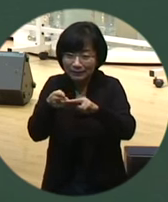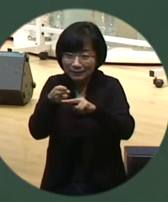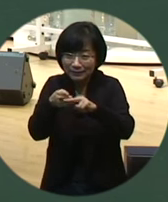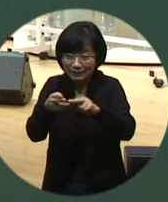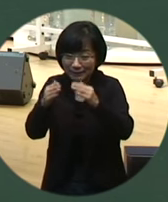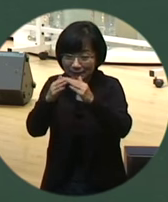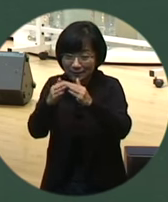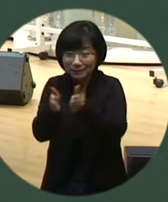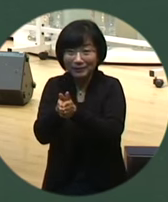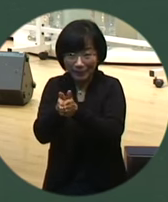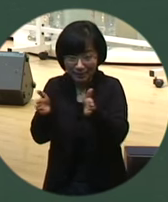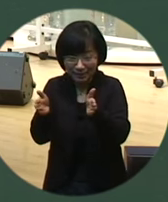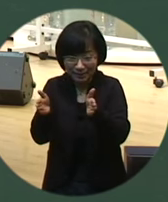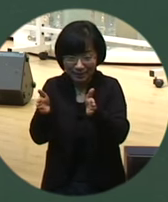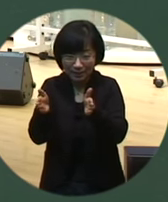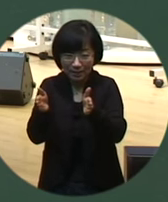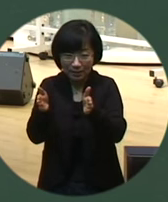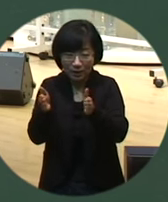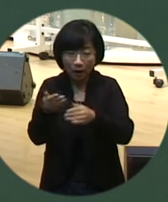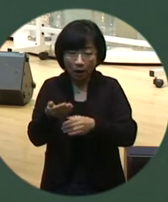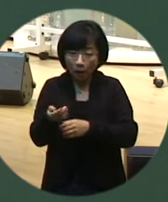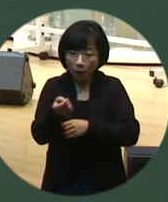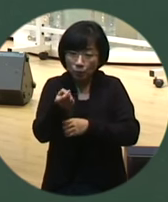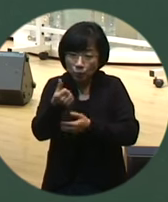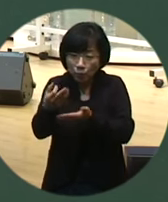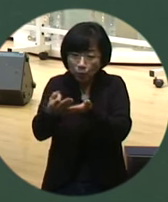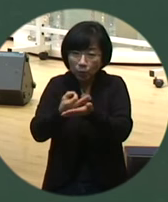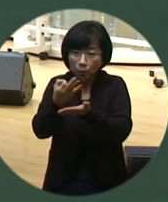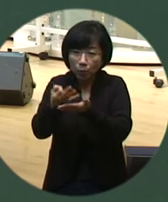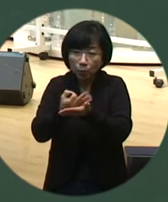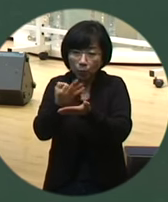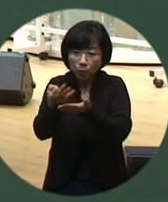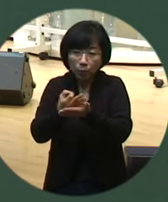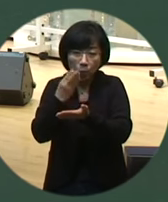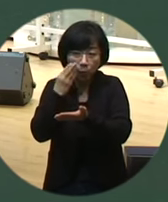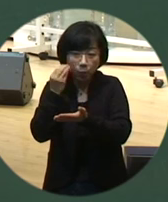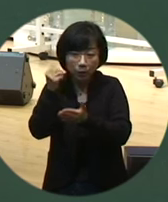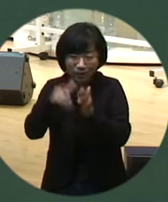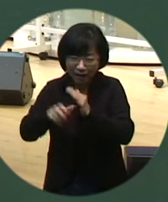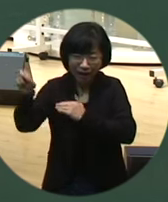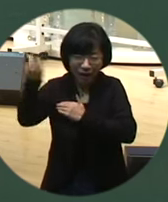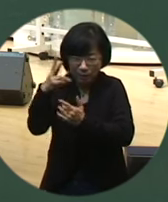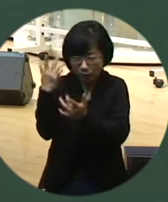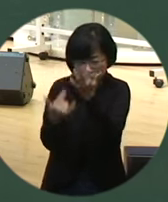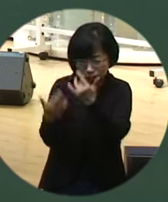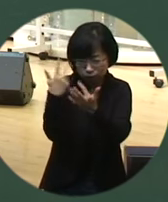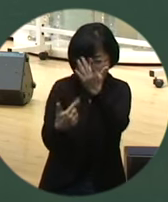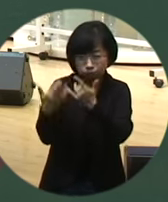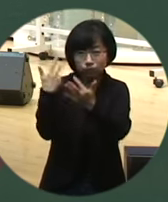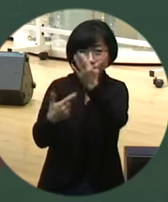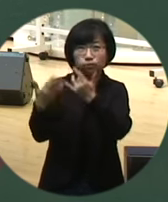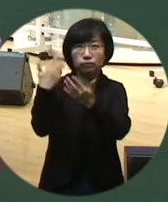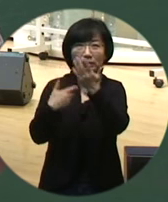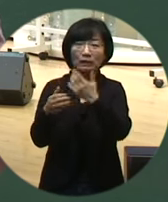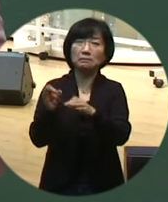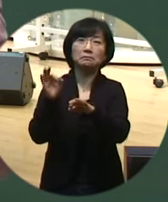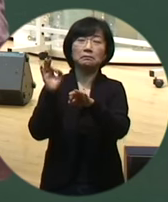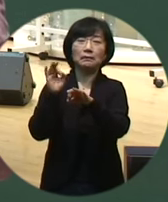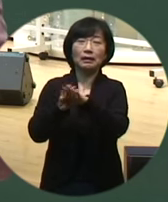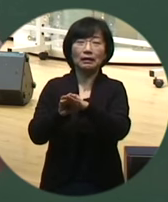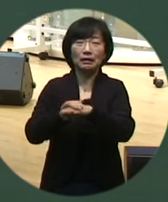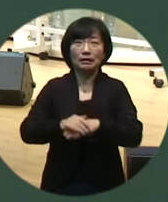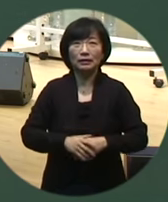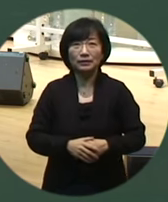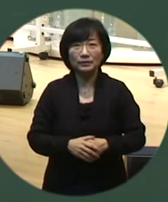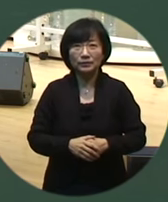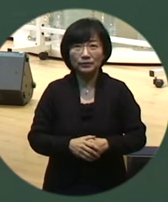조금 안정이 돼가는데 식당이 불이 났어요. And then that restaurant was being settled, and all of a sudden there was a fire and it just burned down. 빈털터리가 됐어. And so again, they had